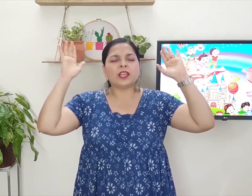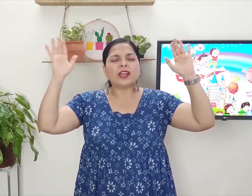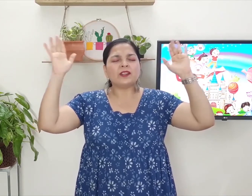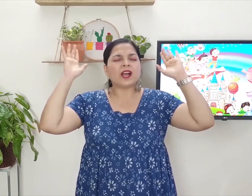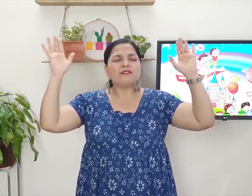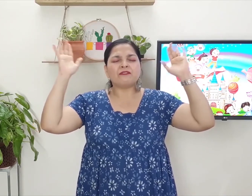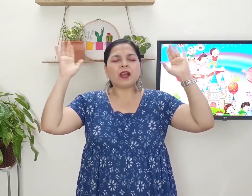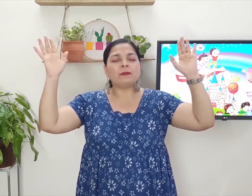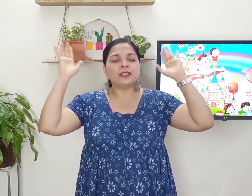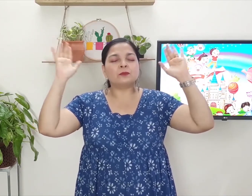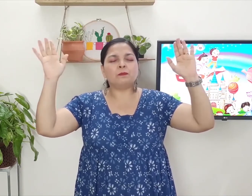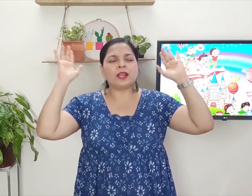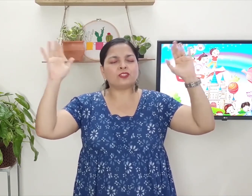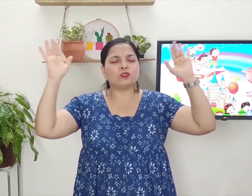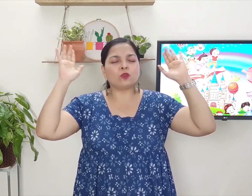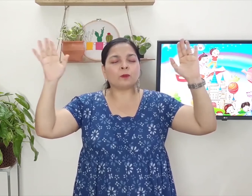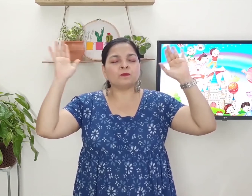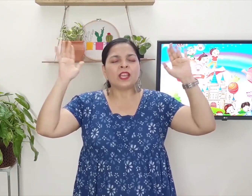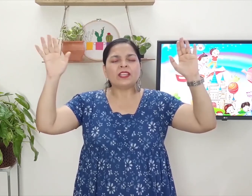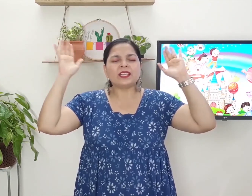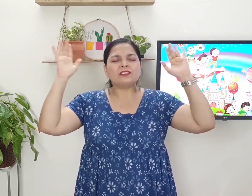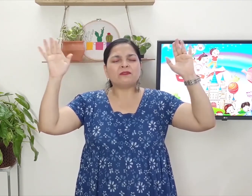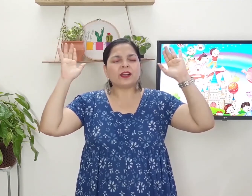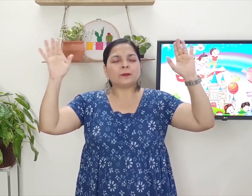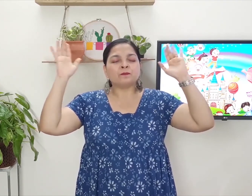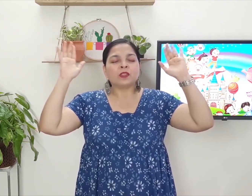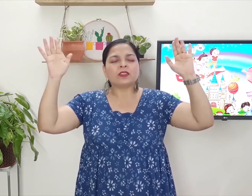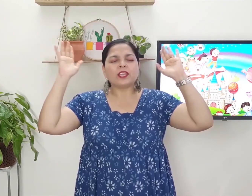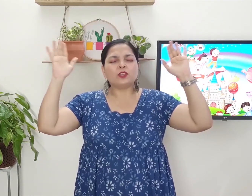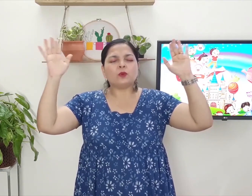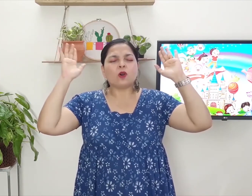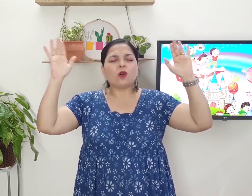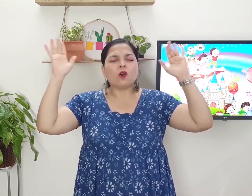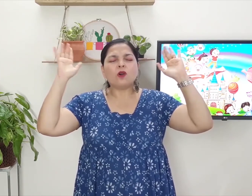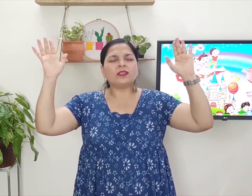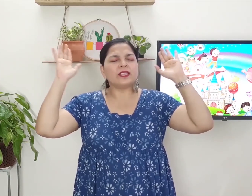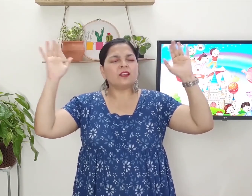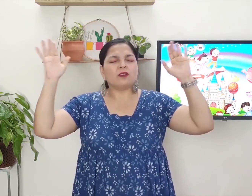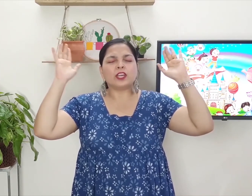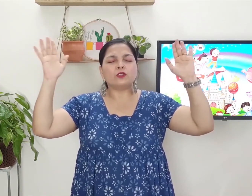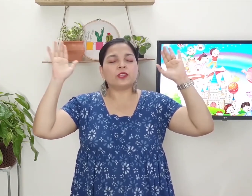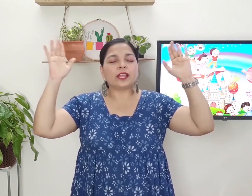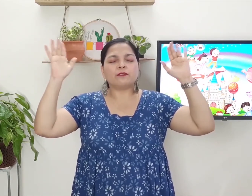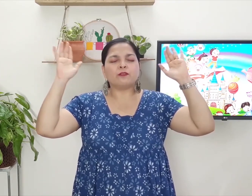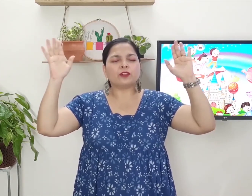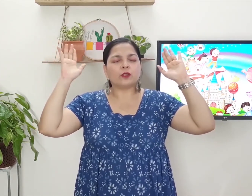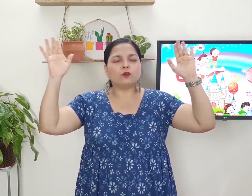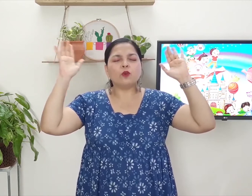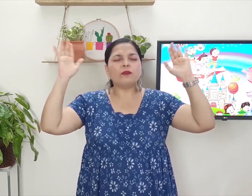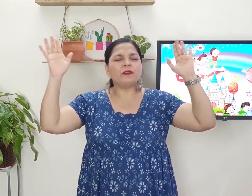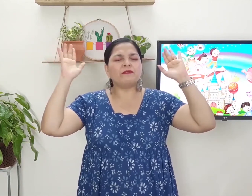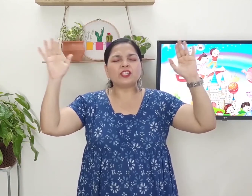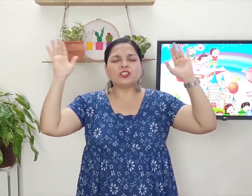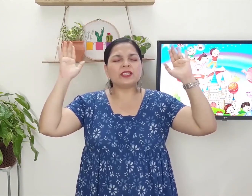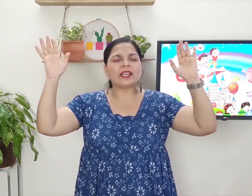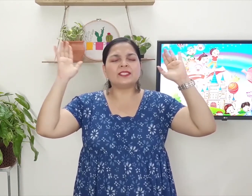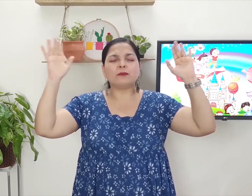IAPis